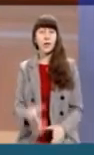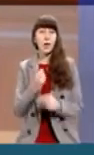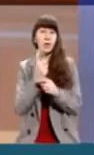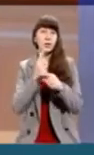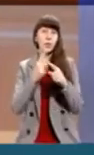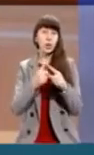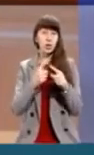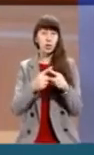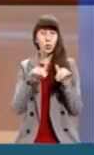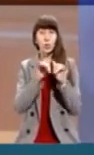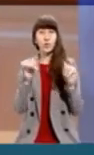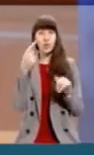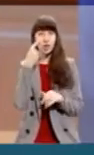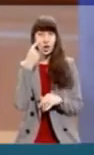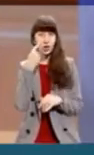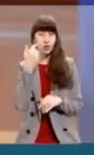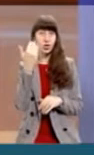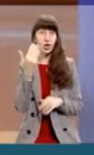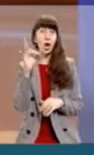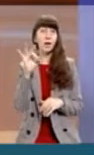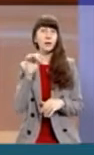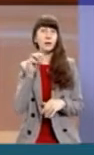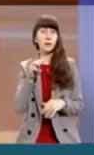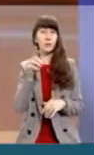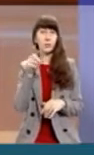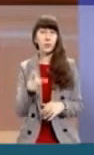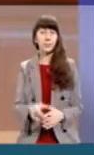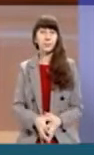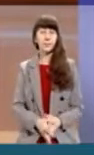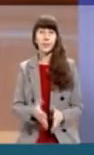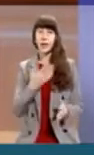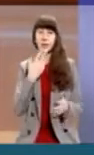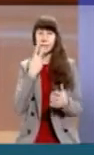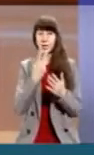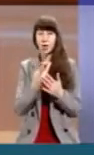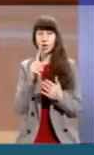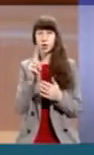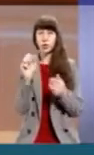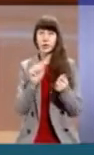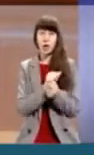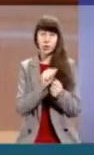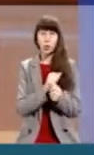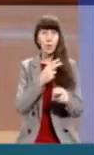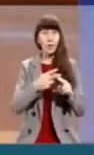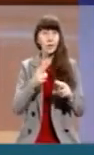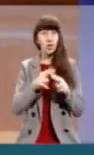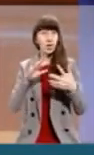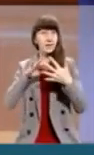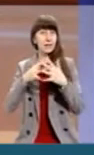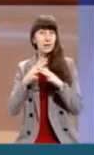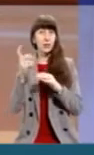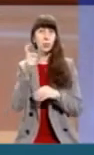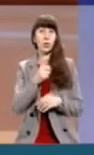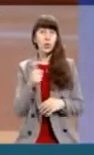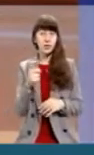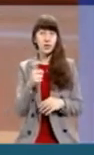202 миллиард теңгеге жуық сомаға тең болды. Жалпылай алғанда қазіргі таңда облыста ауыл шаруашылығында 117 мың адам